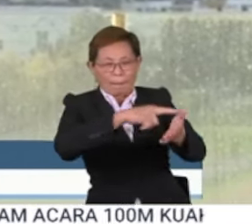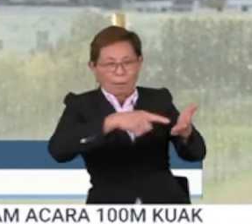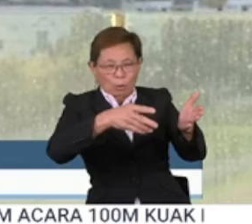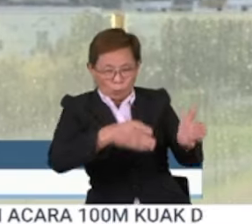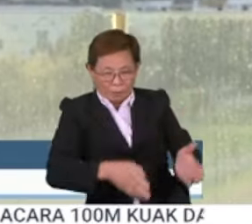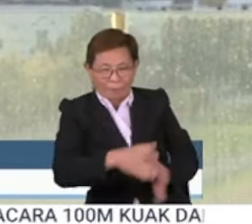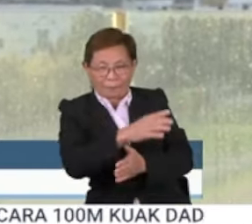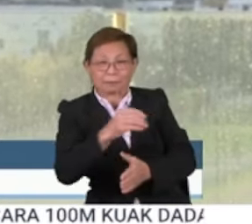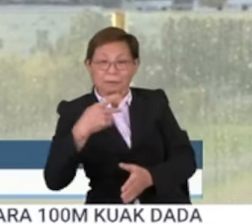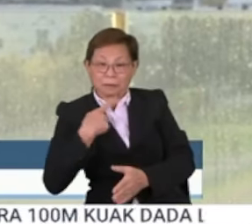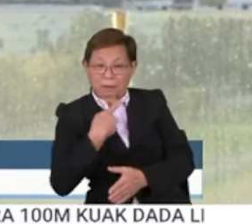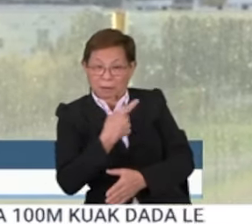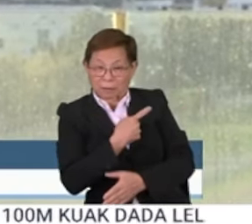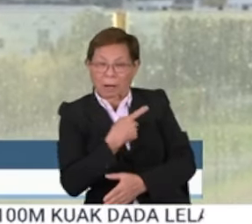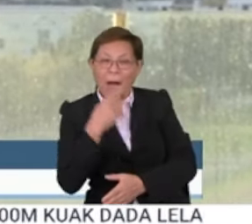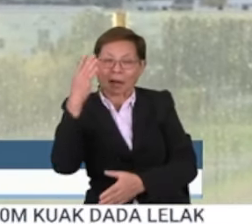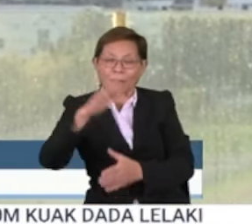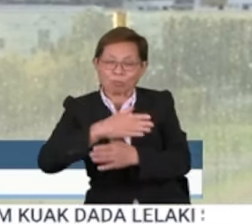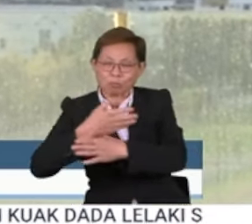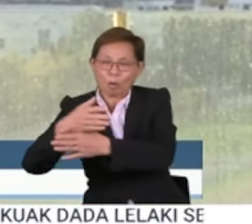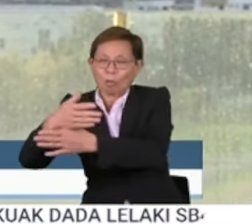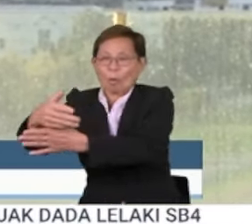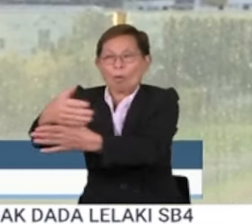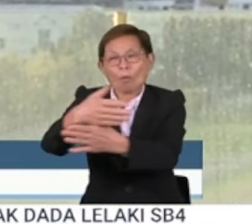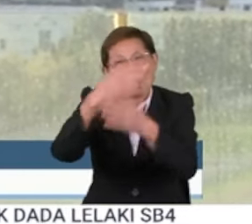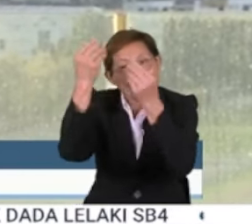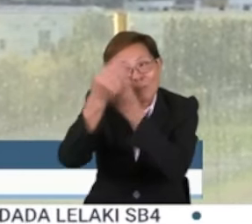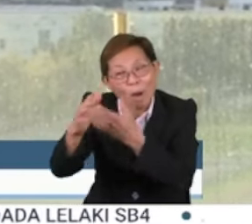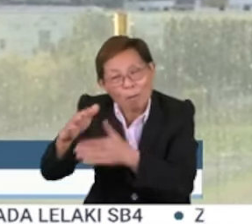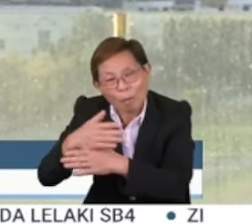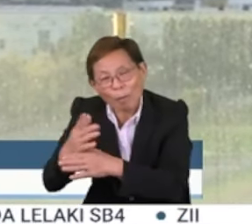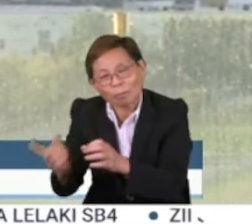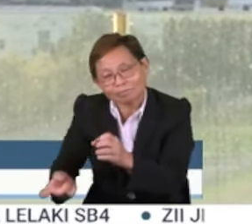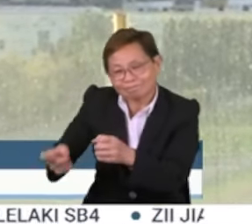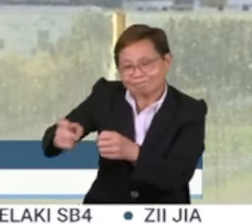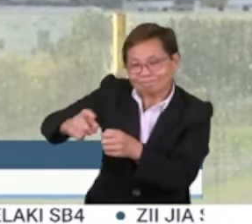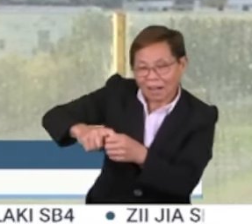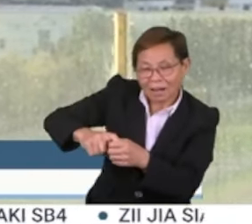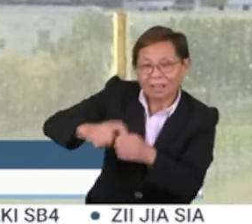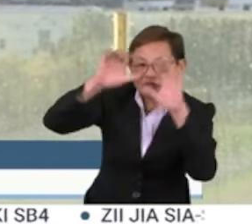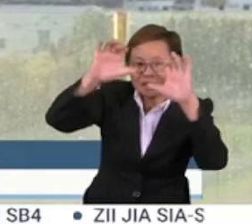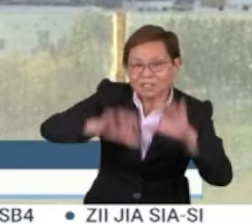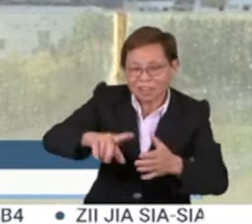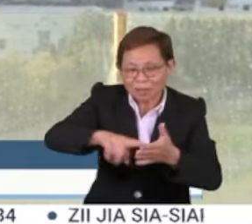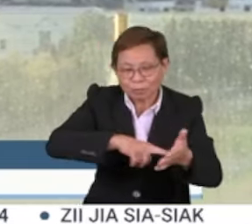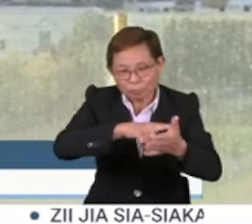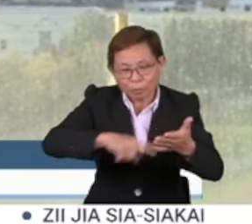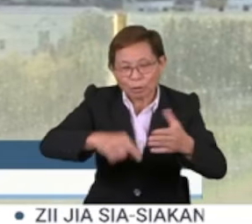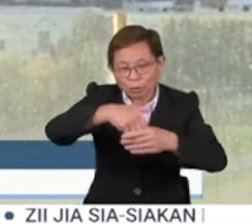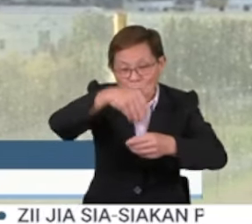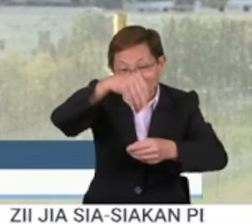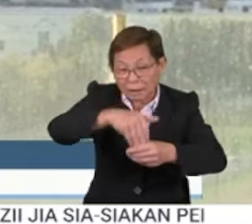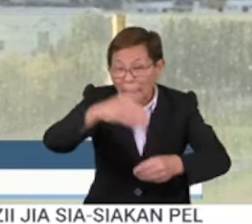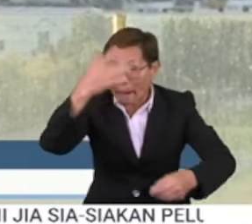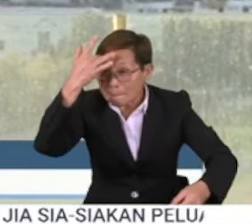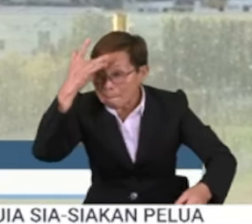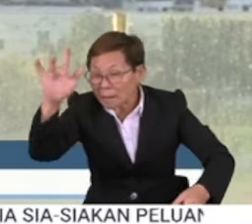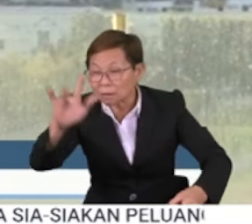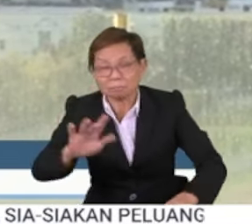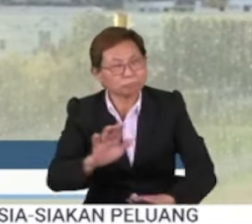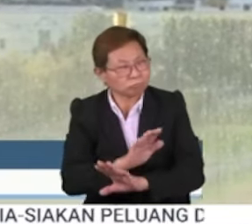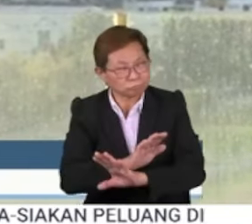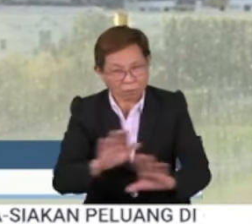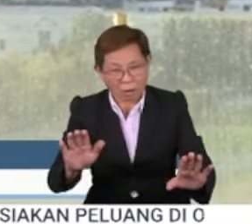selain daripada itu, kita juga akan berkongsi dengan mereka tentang cara mengundi dengan bijak, dengan